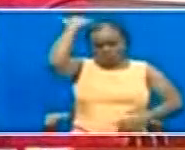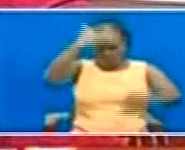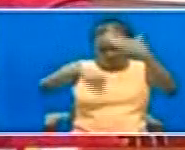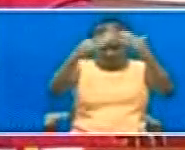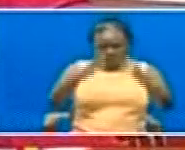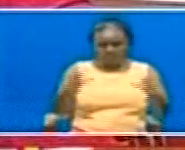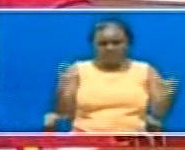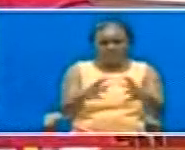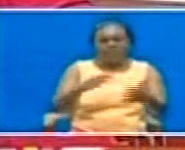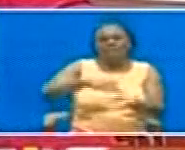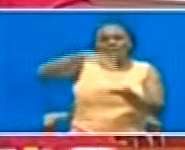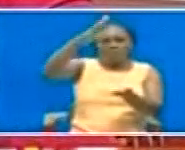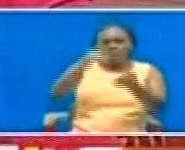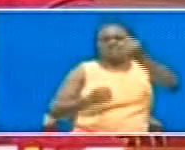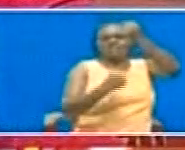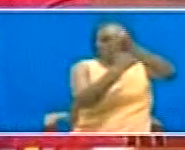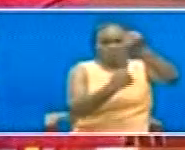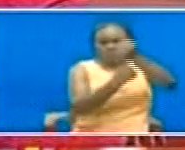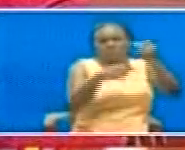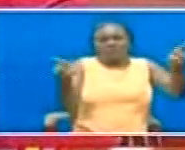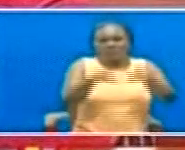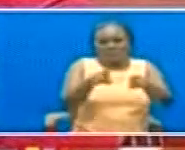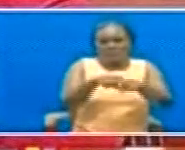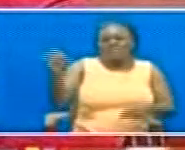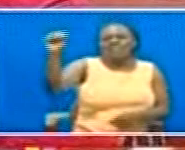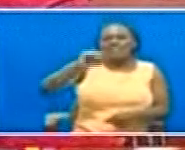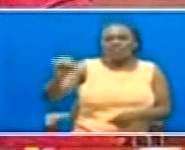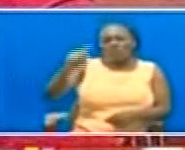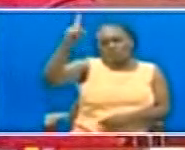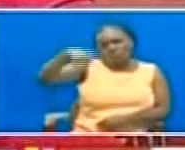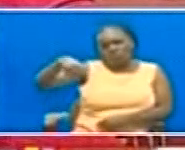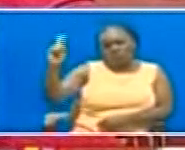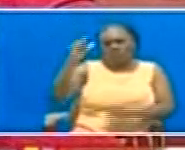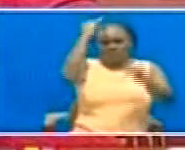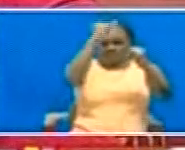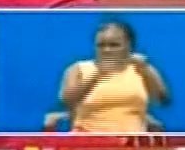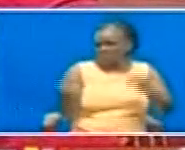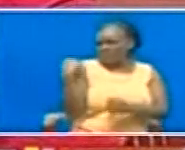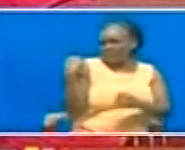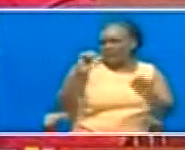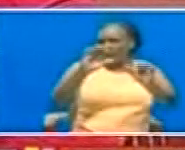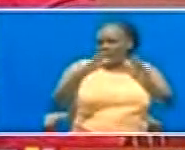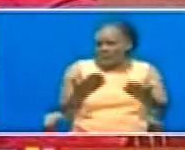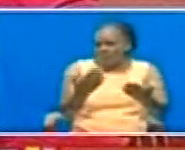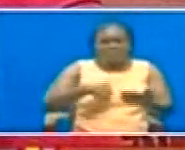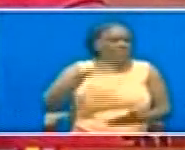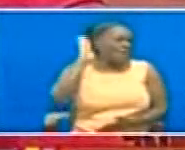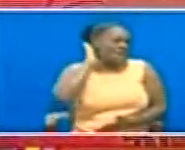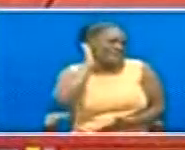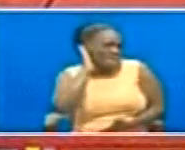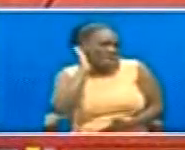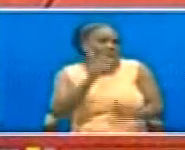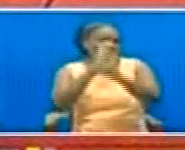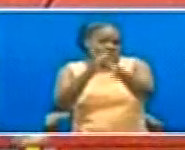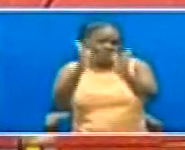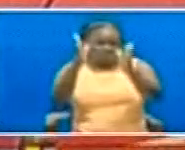teams na tunaendelea kuwa support. Na Strathmore wame come through vizuri sana. Finali jana zilikuwaje? Manake naambiwa na mwenzangu Robinson